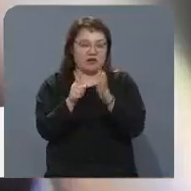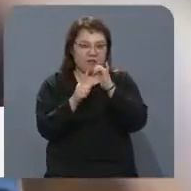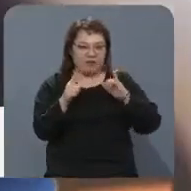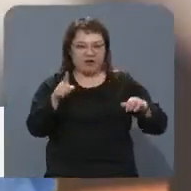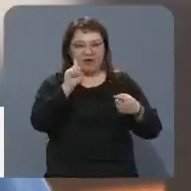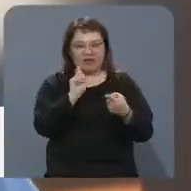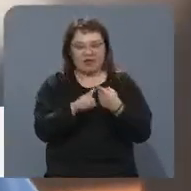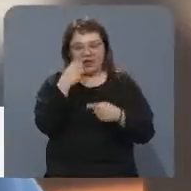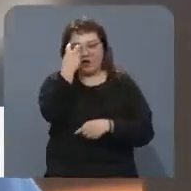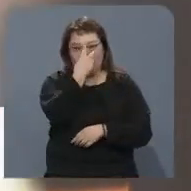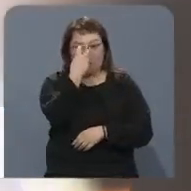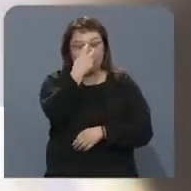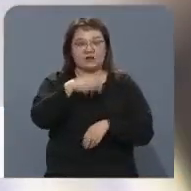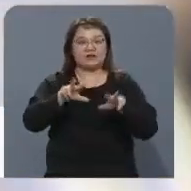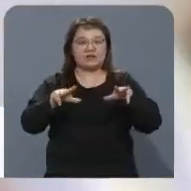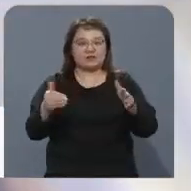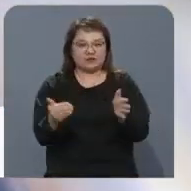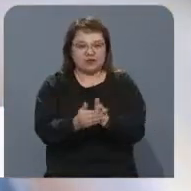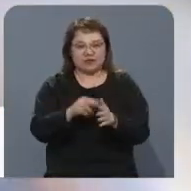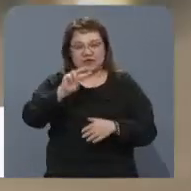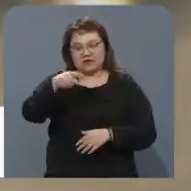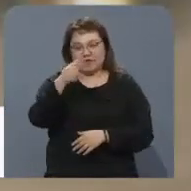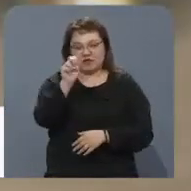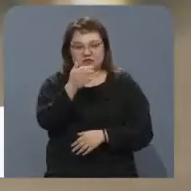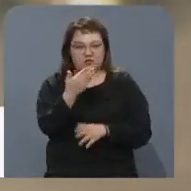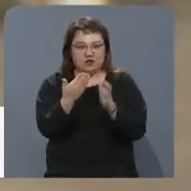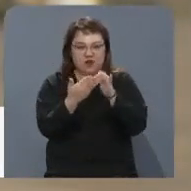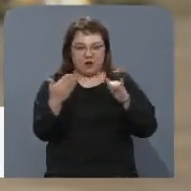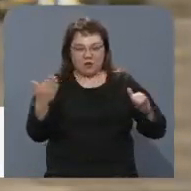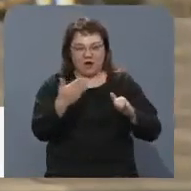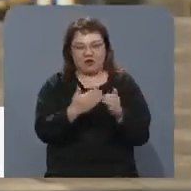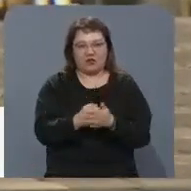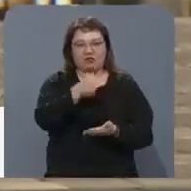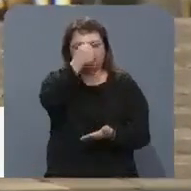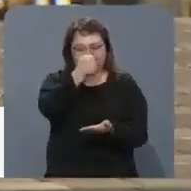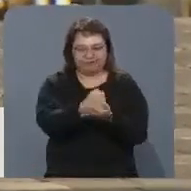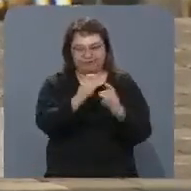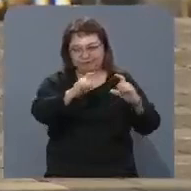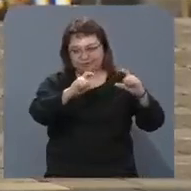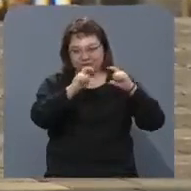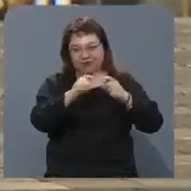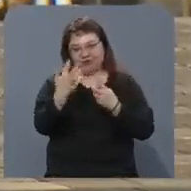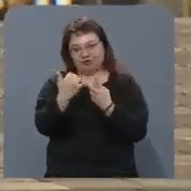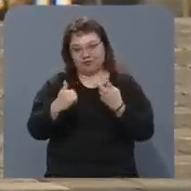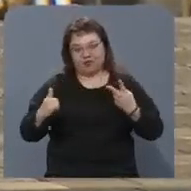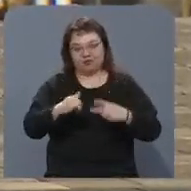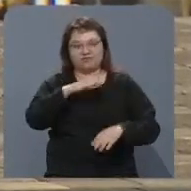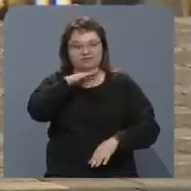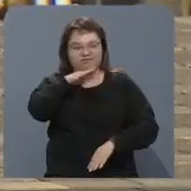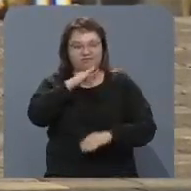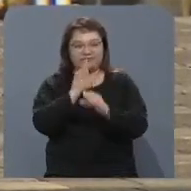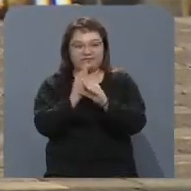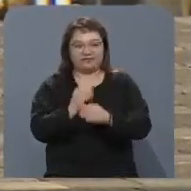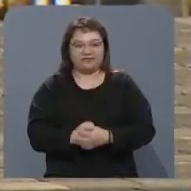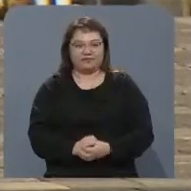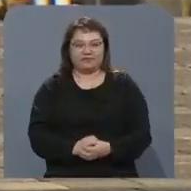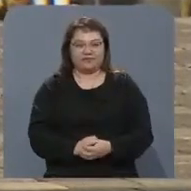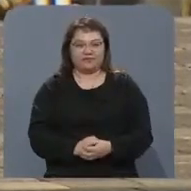대한 검사에서 지금까지 229명이 음성 판정을 받았고 2명은 결과를 기다리고